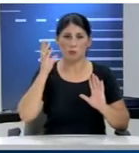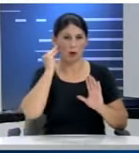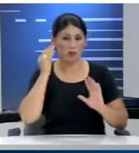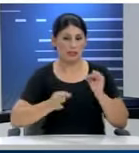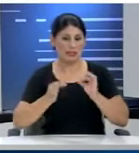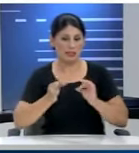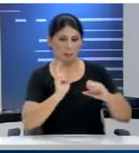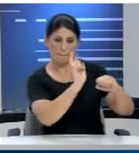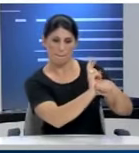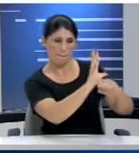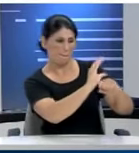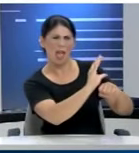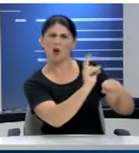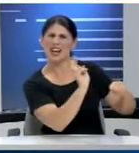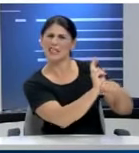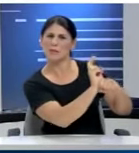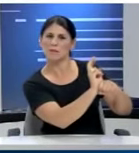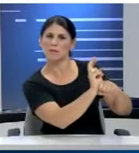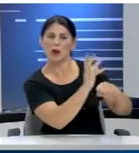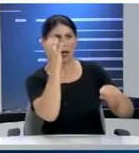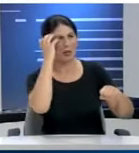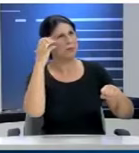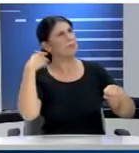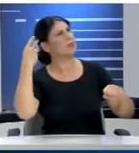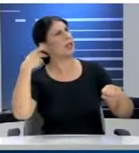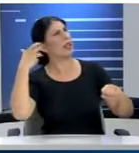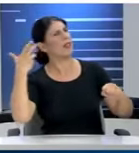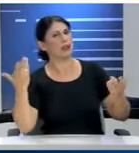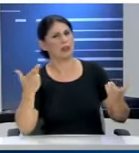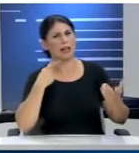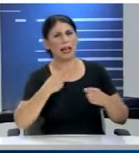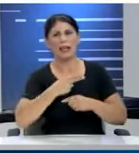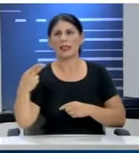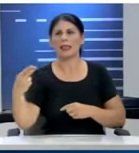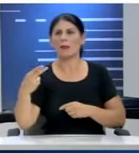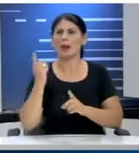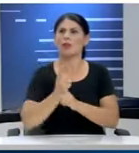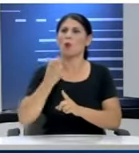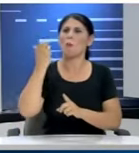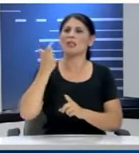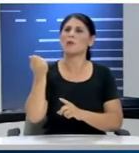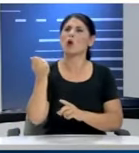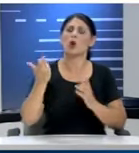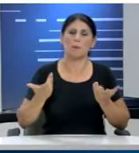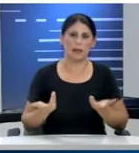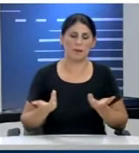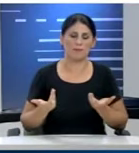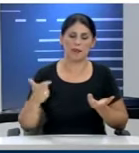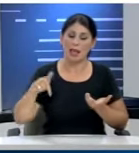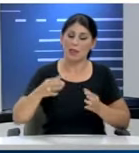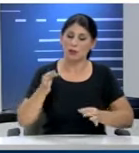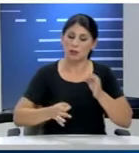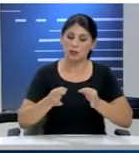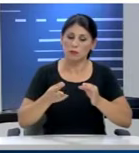συζήτηση για τα πλεονάσματα να ακούγεται και λίγο θεωρητική, να αφορά οικονομολόγους. Εδώ αυτό που συζητάμε στην ουσία